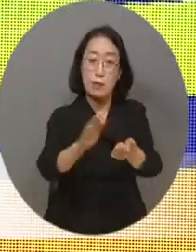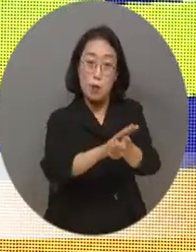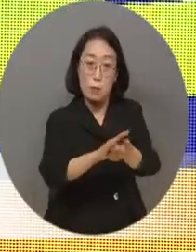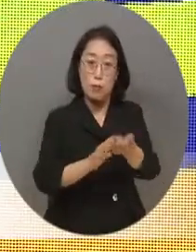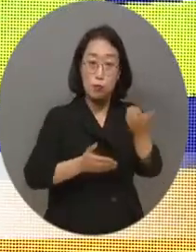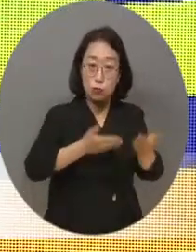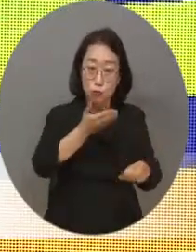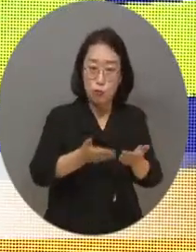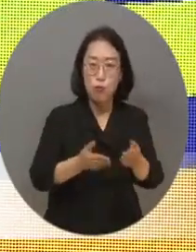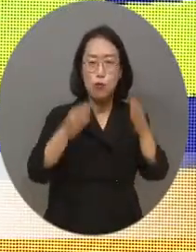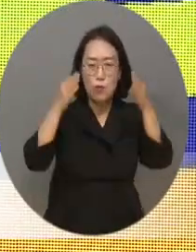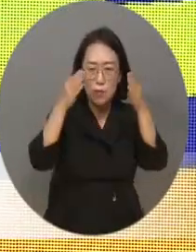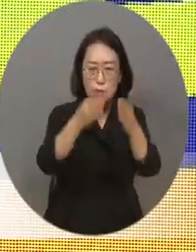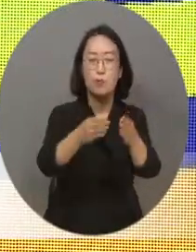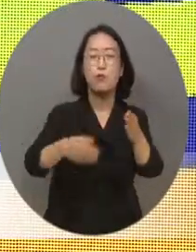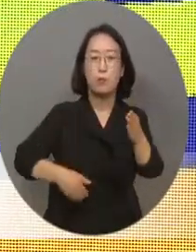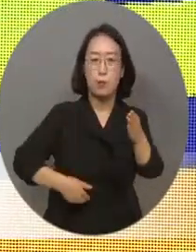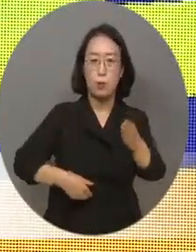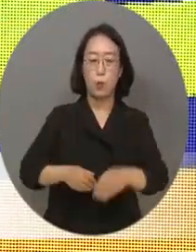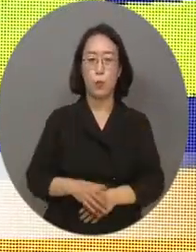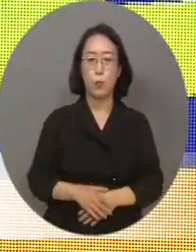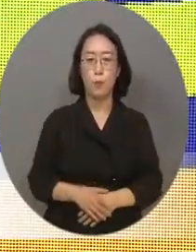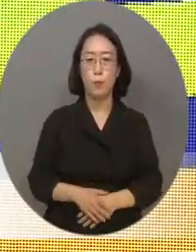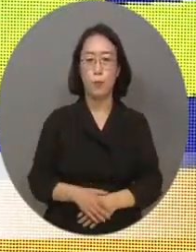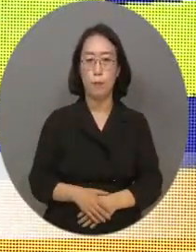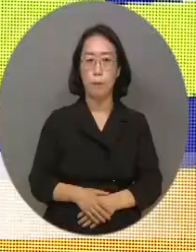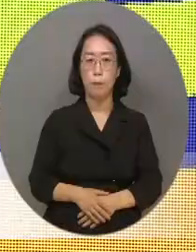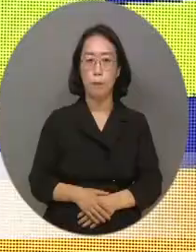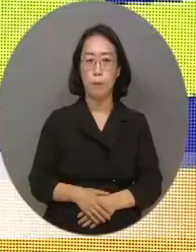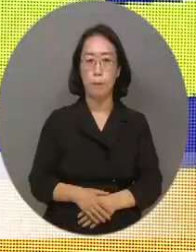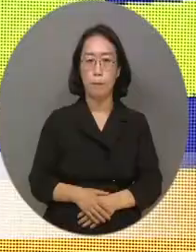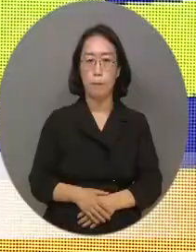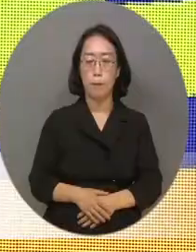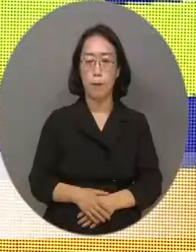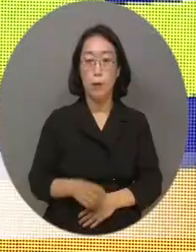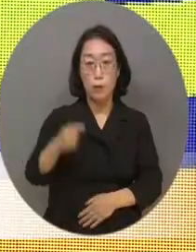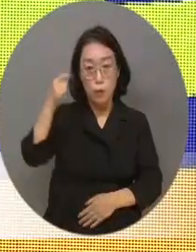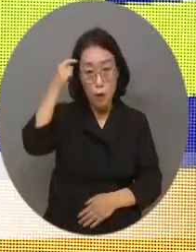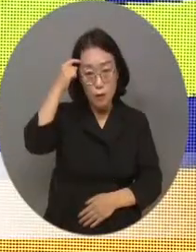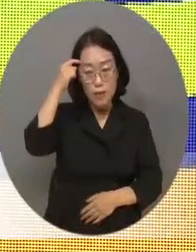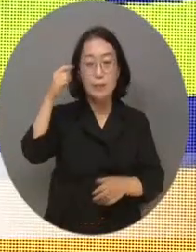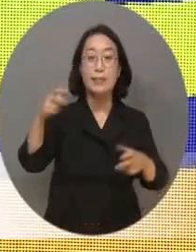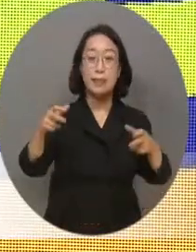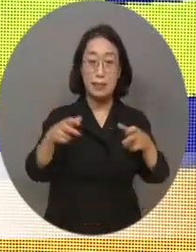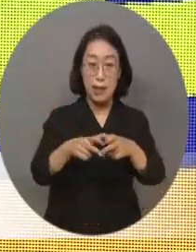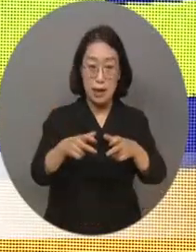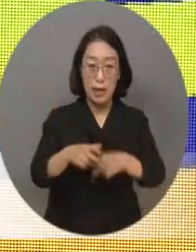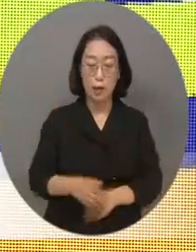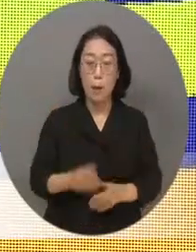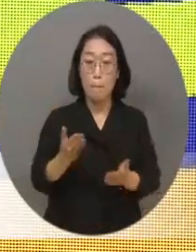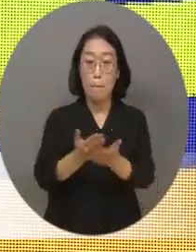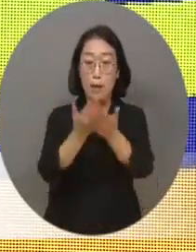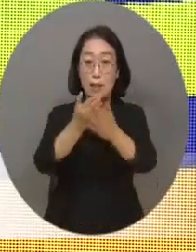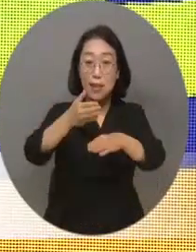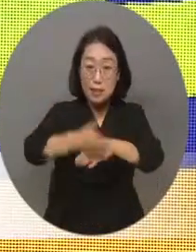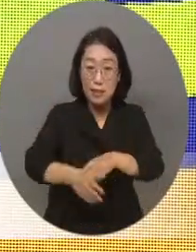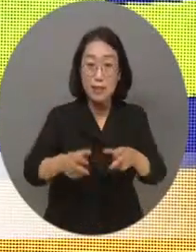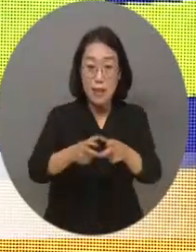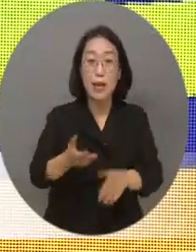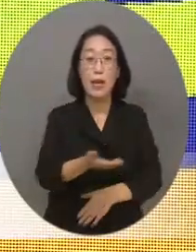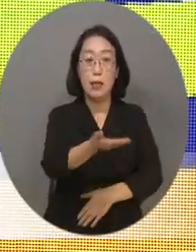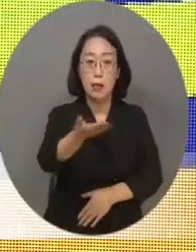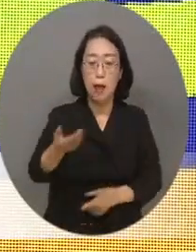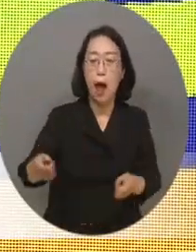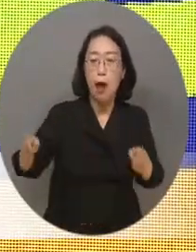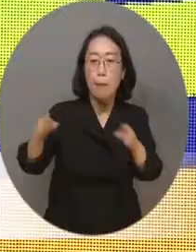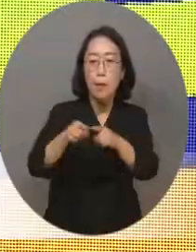개발에 집중해야 할 것입니다. 늘어나고 있는 정신장애와 발달장애인들에게